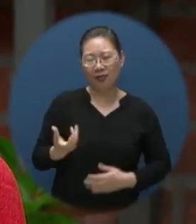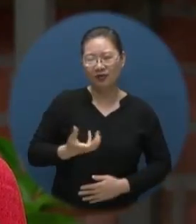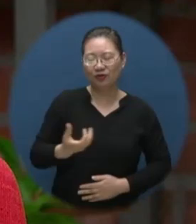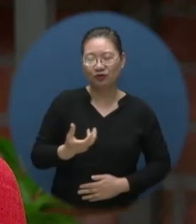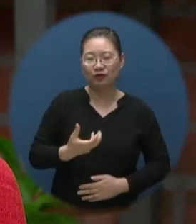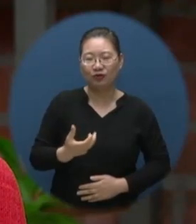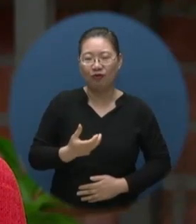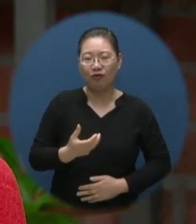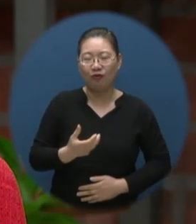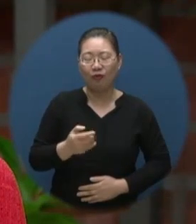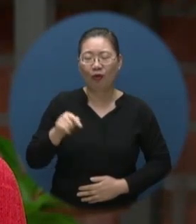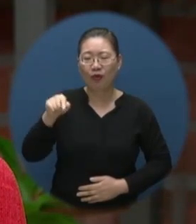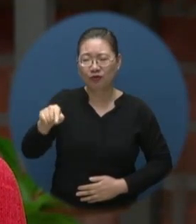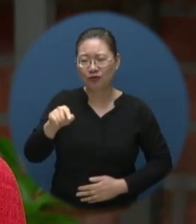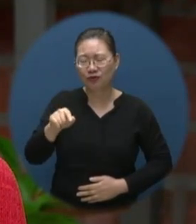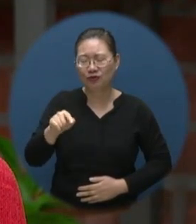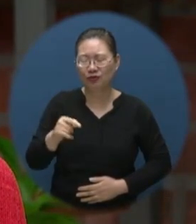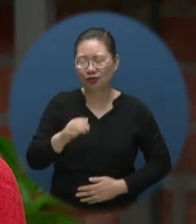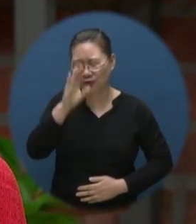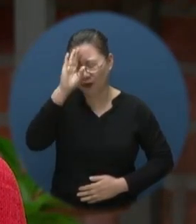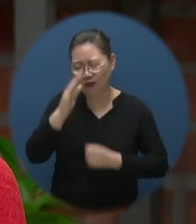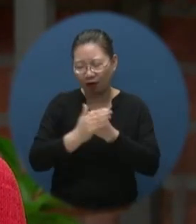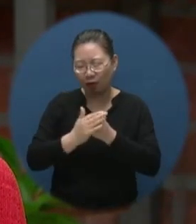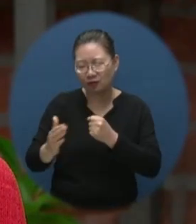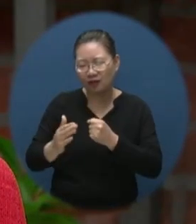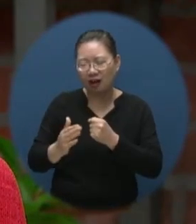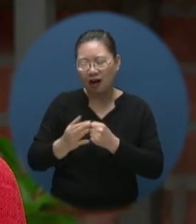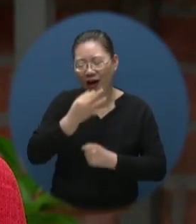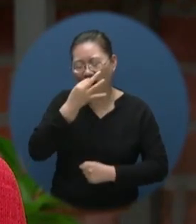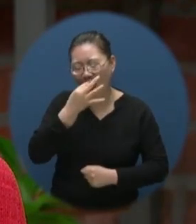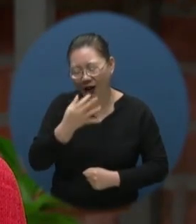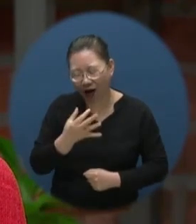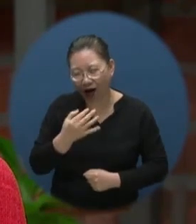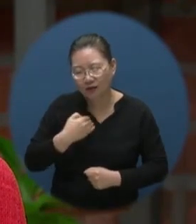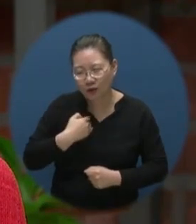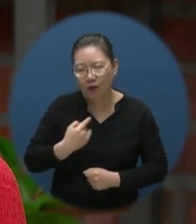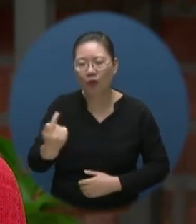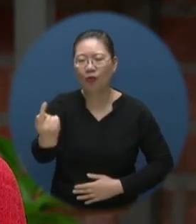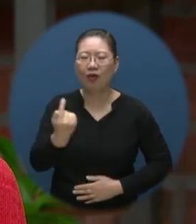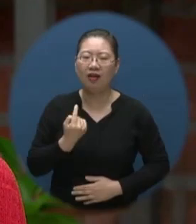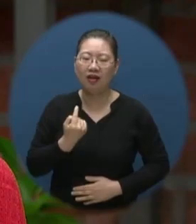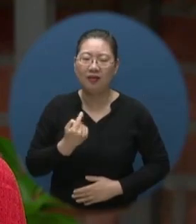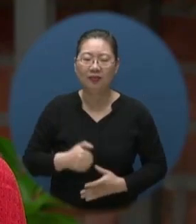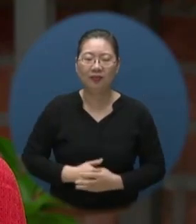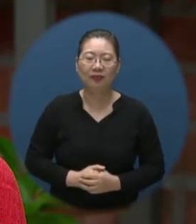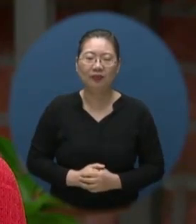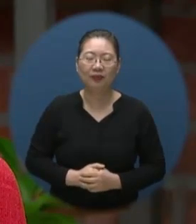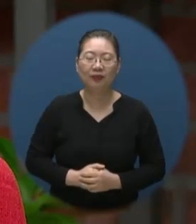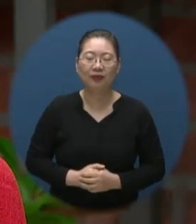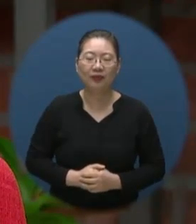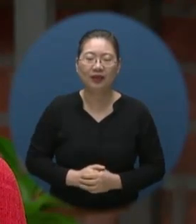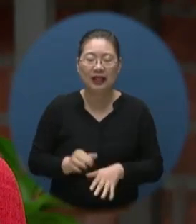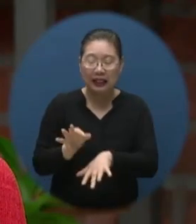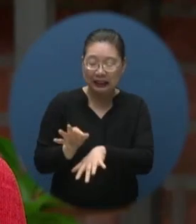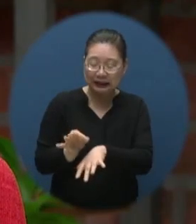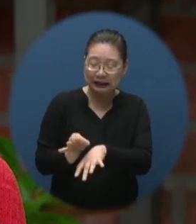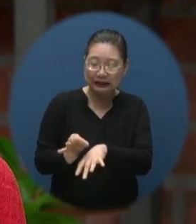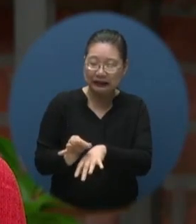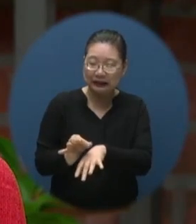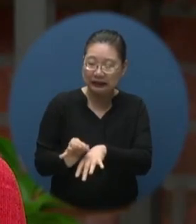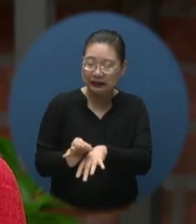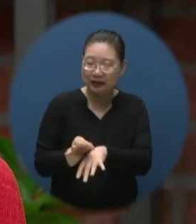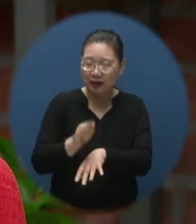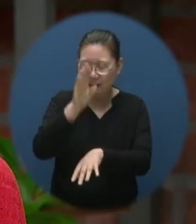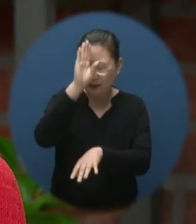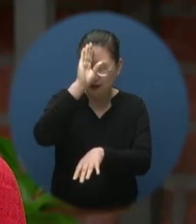그분도 그 병으로 많이 고통을 받고 있다가 네. 저한테 오셨어요. 오. 그래서 침 맞고 그